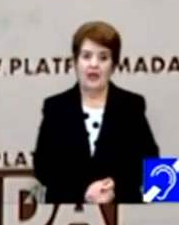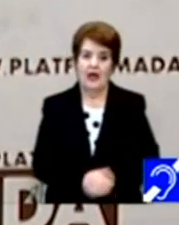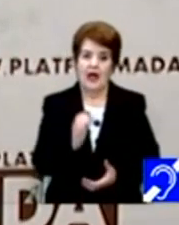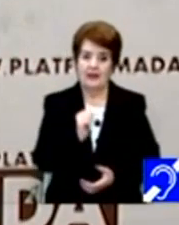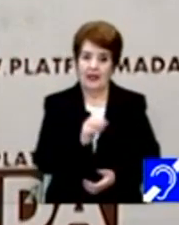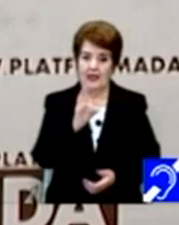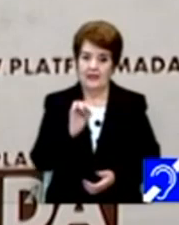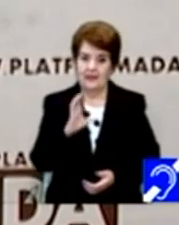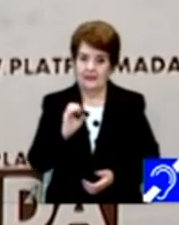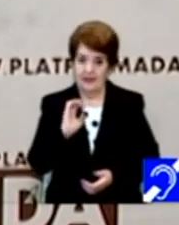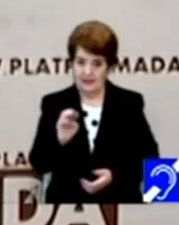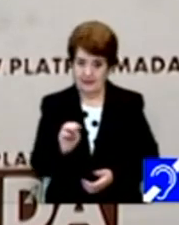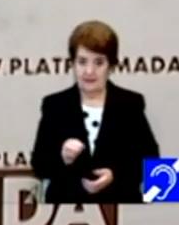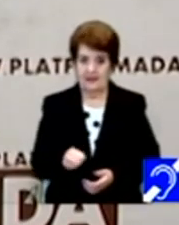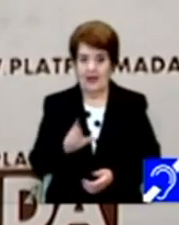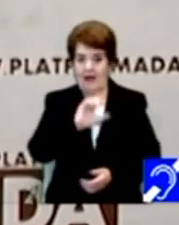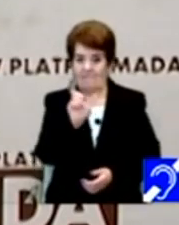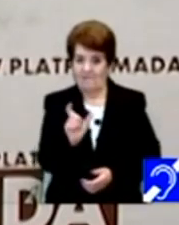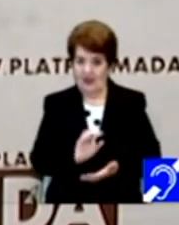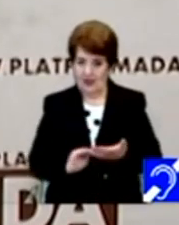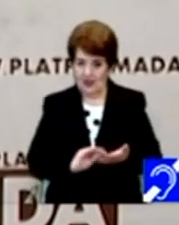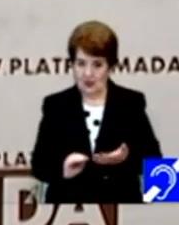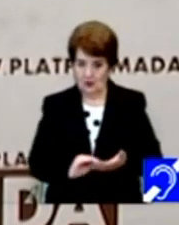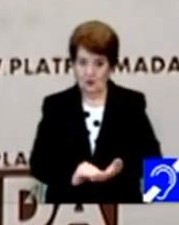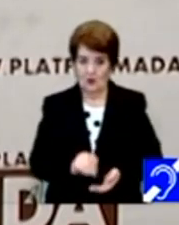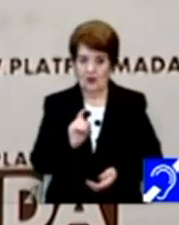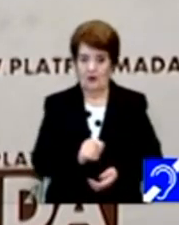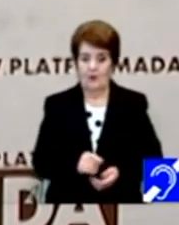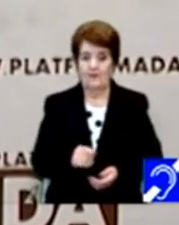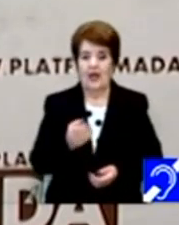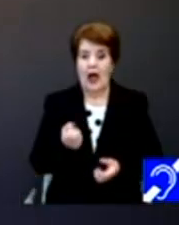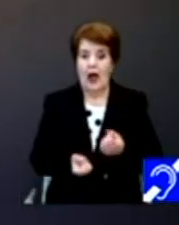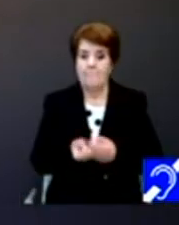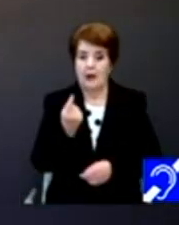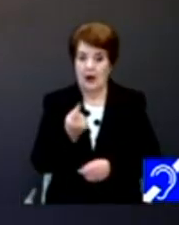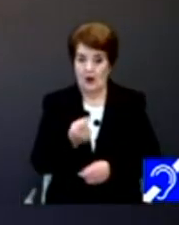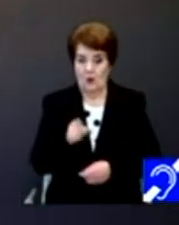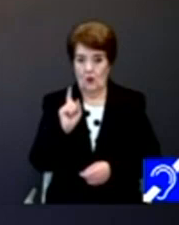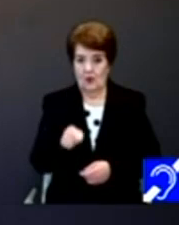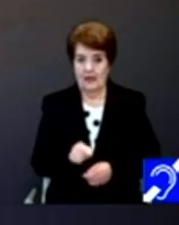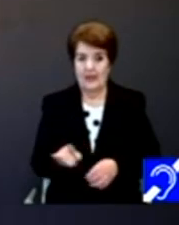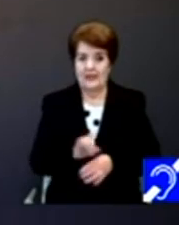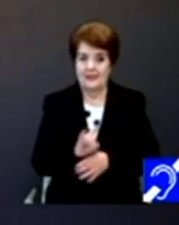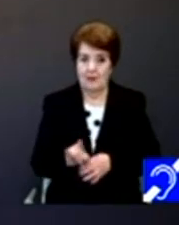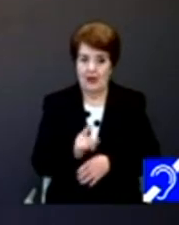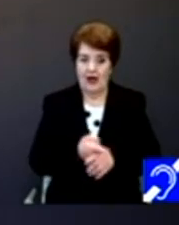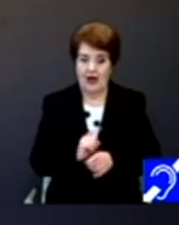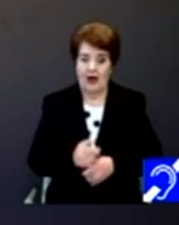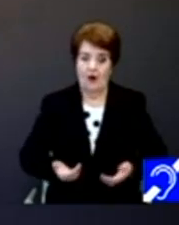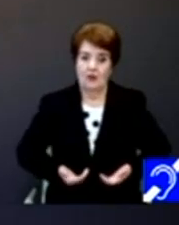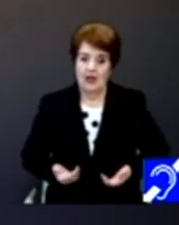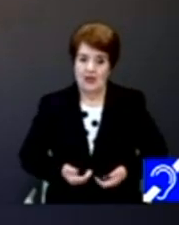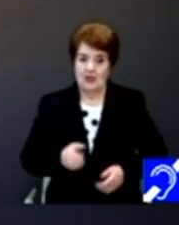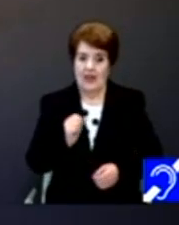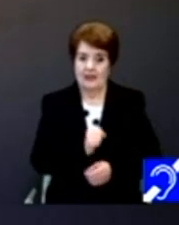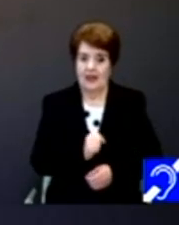Andrei Năstase a postat versuri din poezia Orație de nuntă. A apărut o aluzie la dezamăgirea pe care o trăiește Andrei